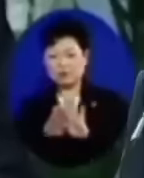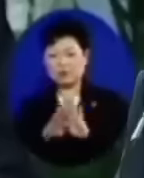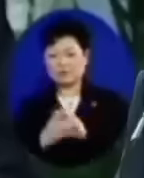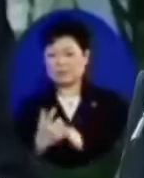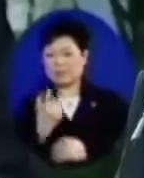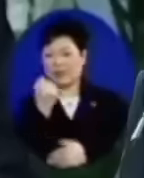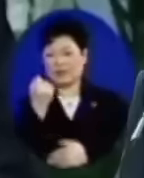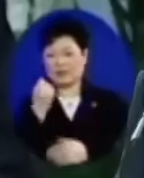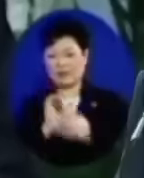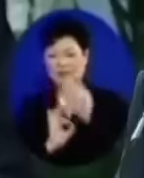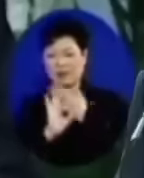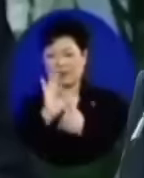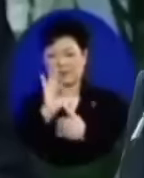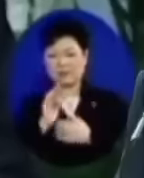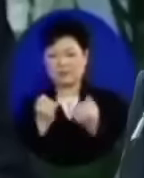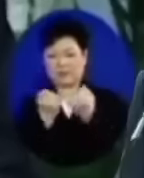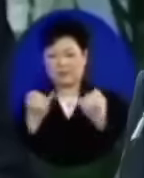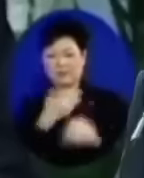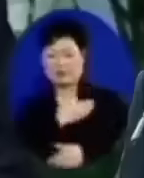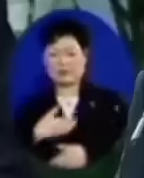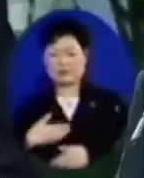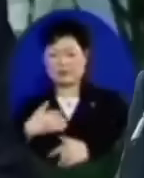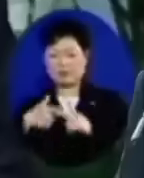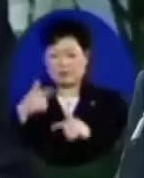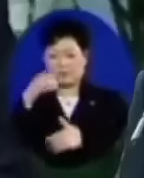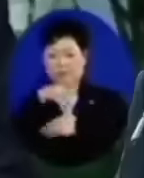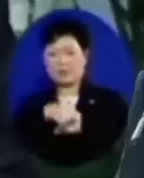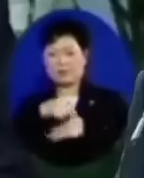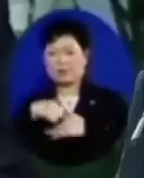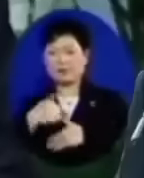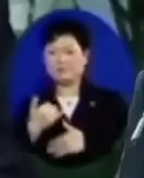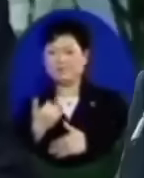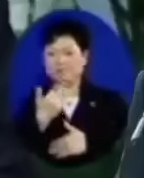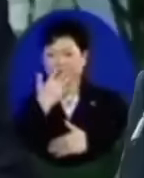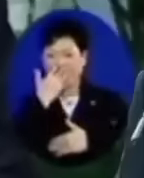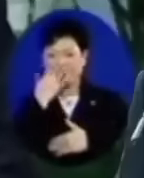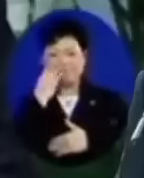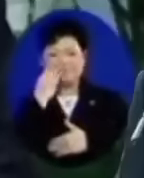아침에 여자 제자들이 예수님의 몸에 향유를 바르기 위해서